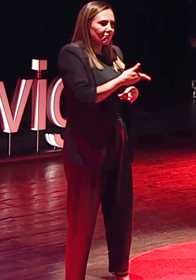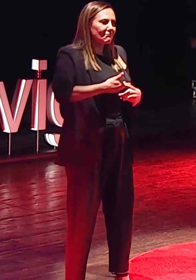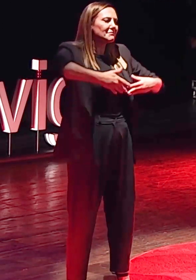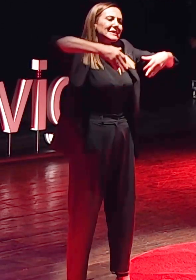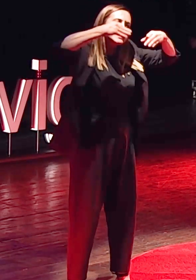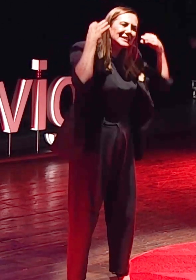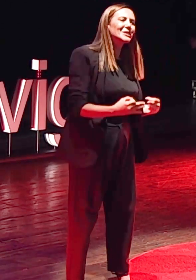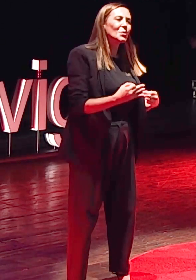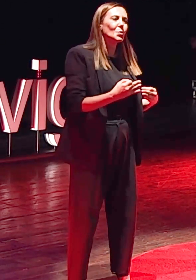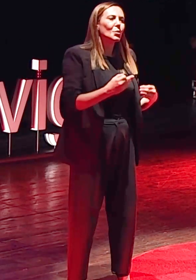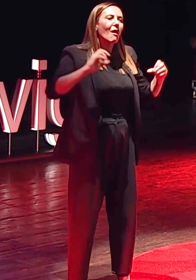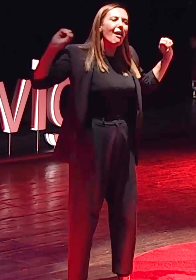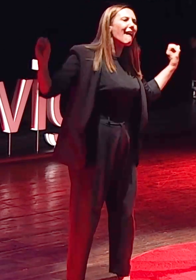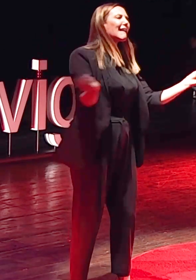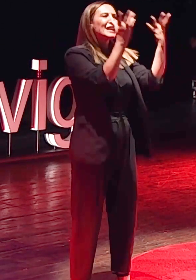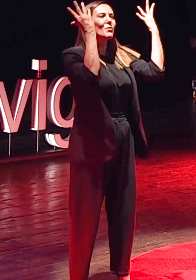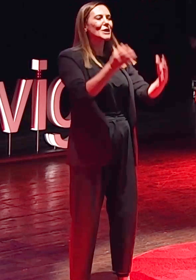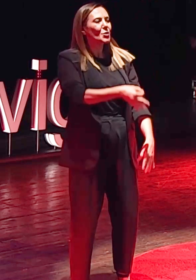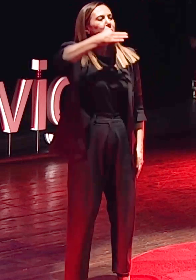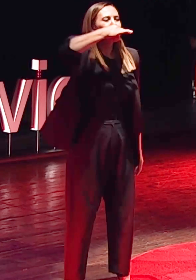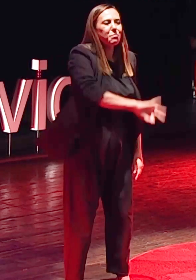potremo fare la rivoluzione